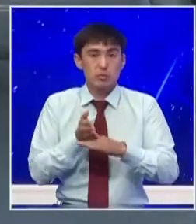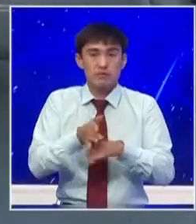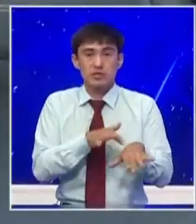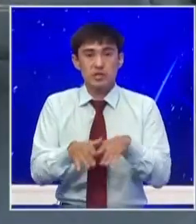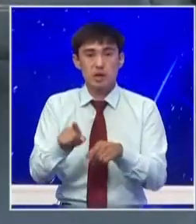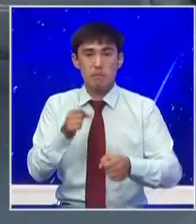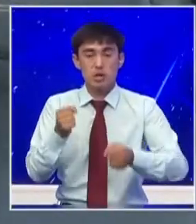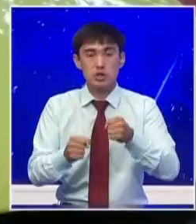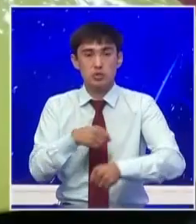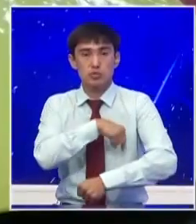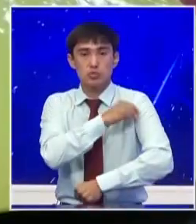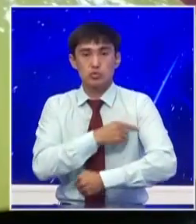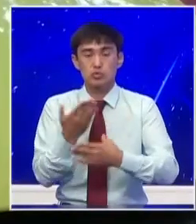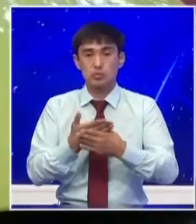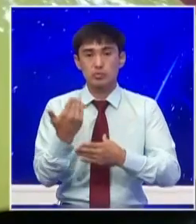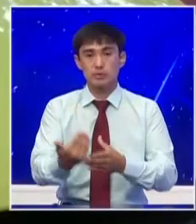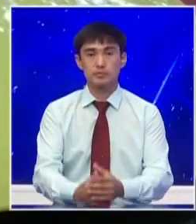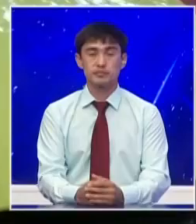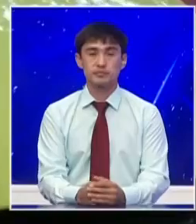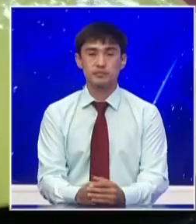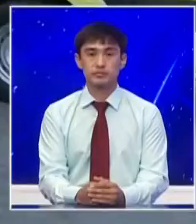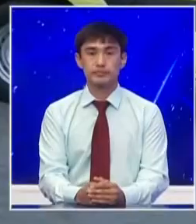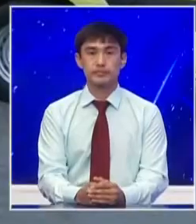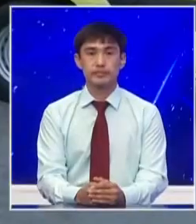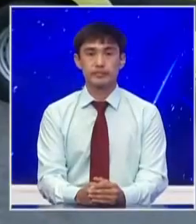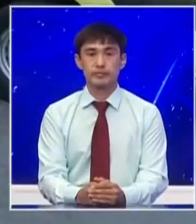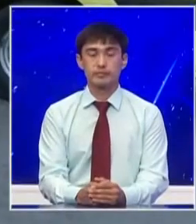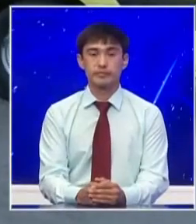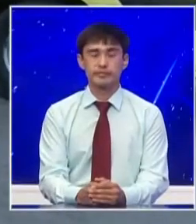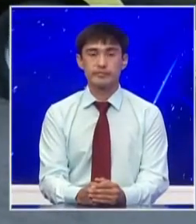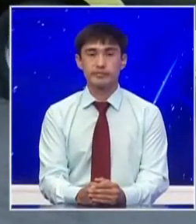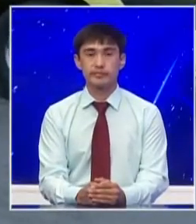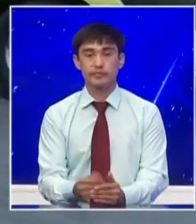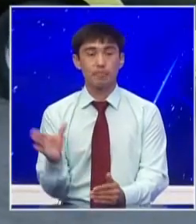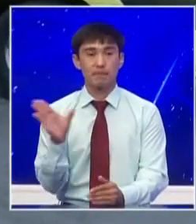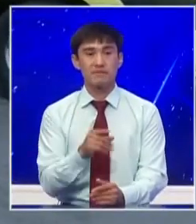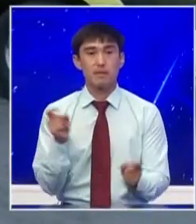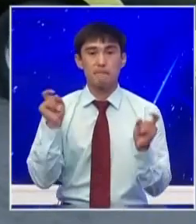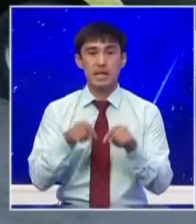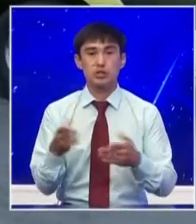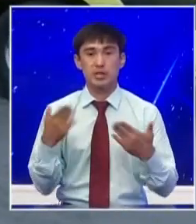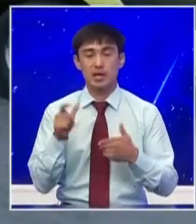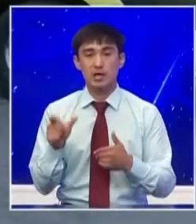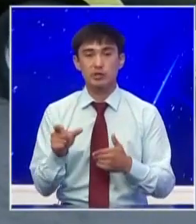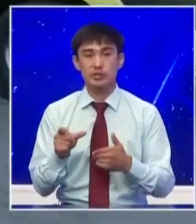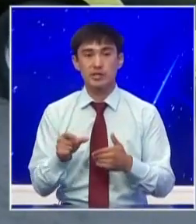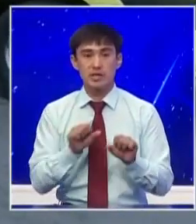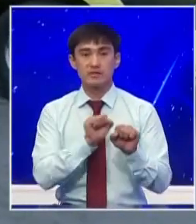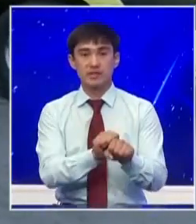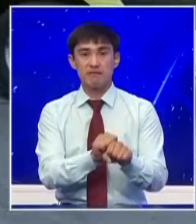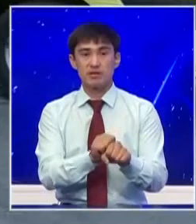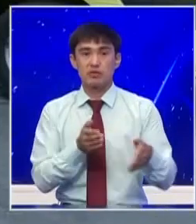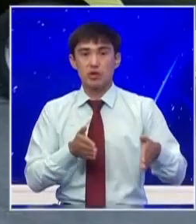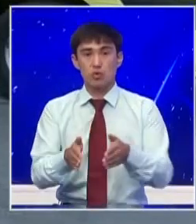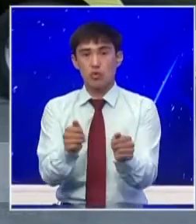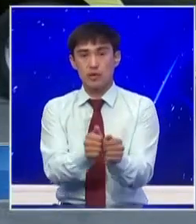передвижения для машин служб экстренного реагирования. Все вот эти вот приезжие отдыхающие, они ставят прямо вдоль дороги,